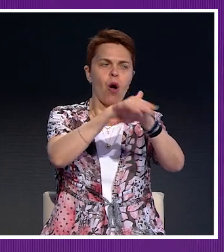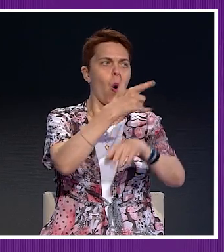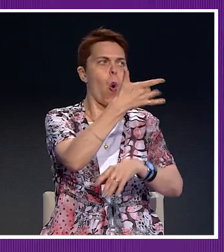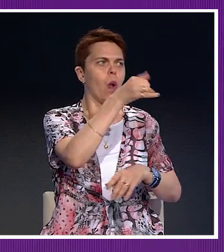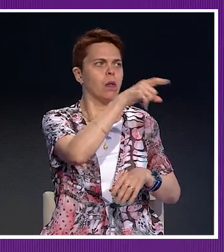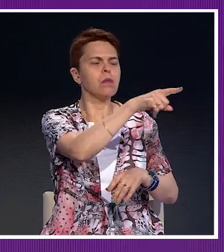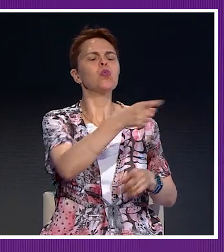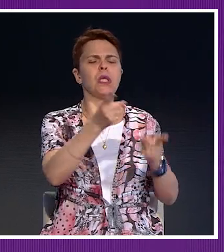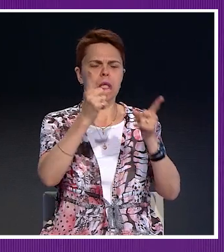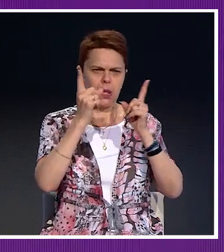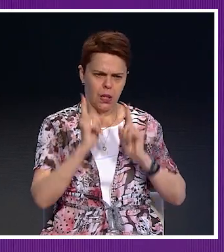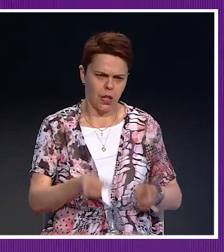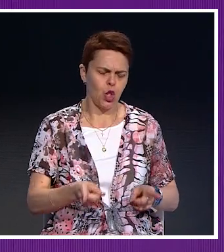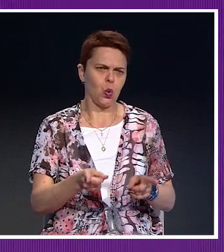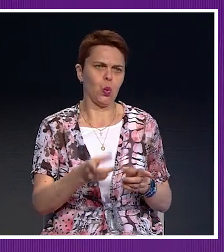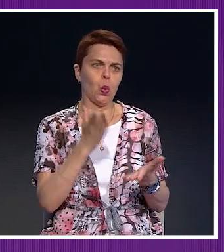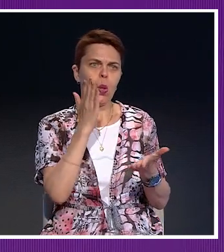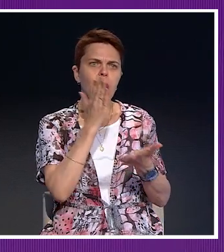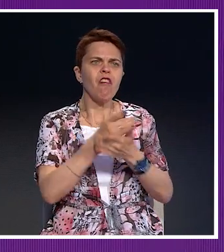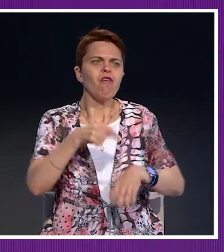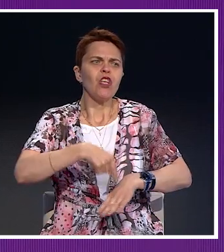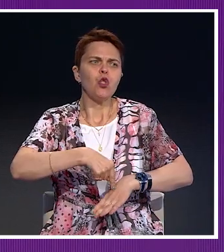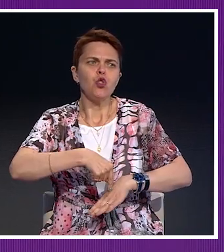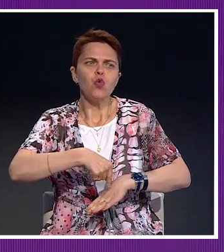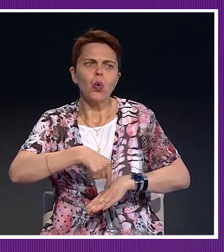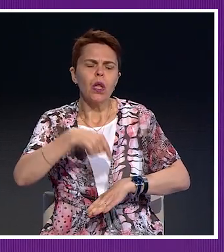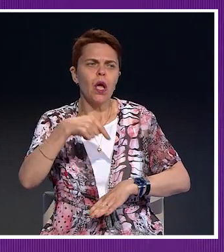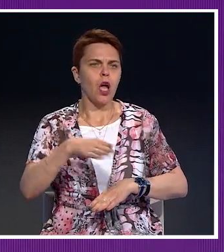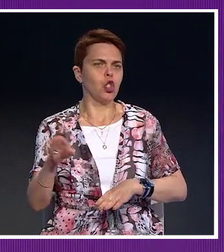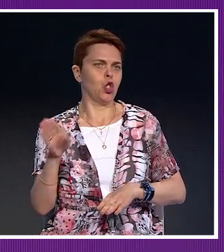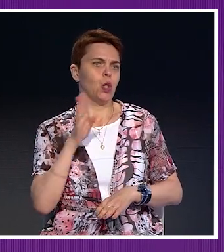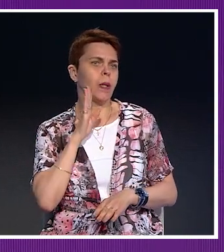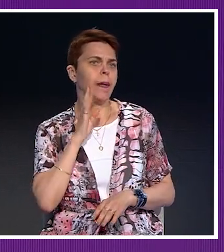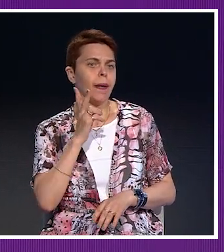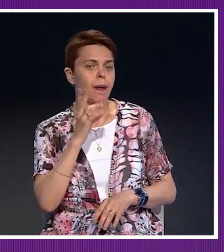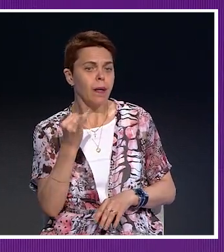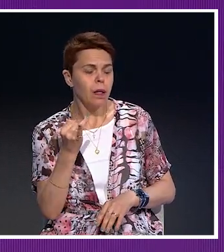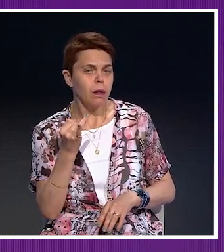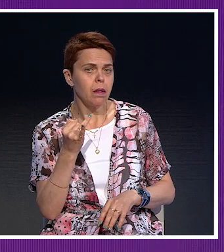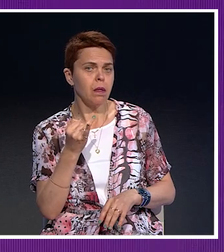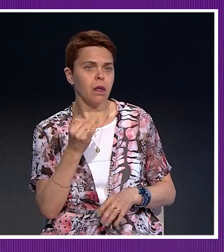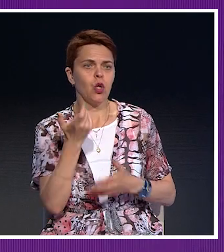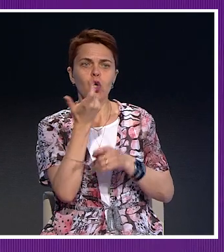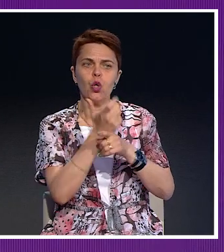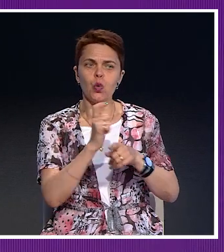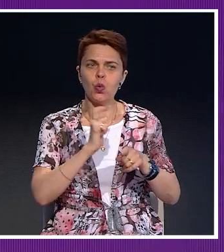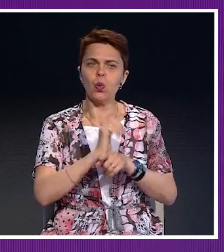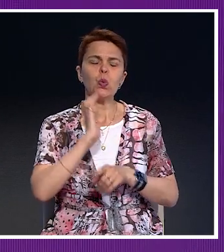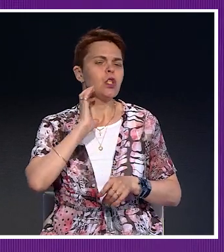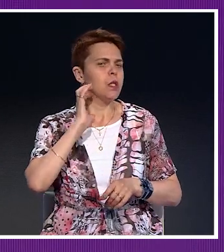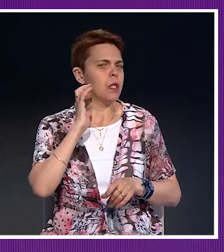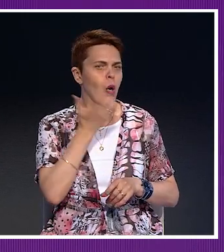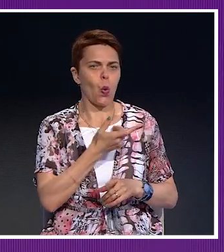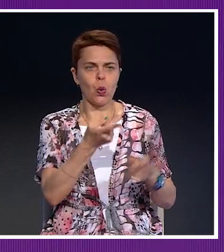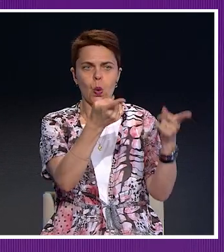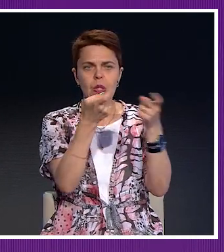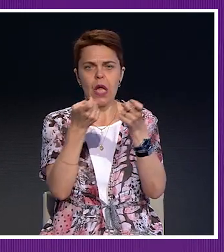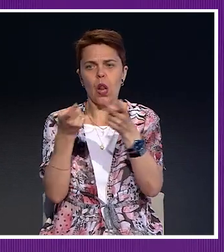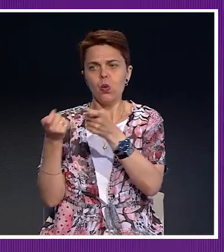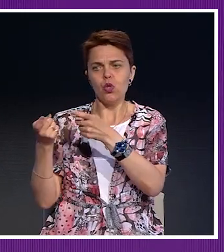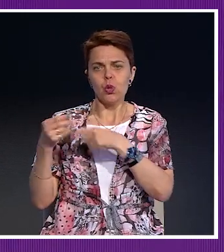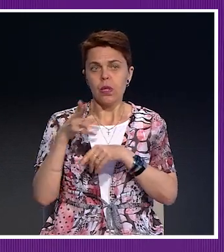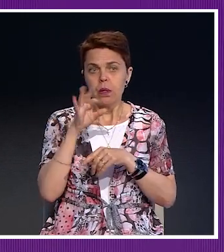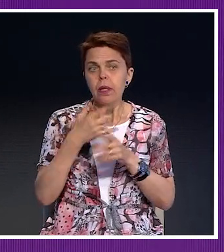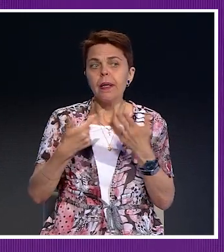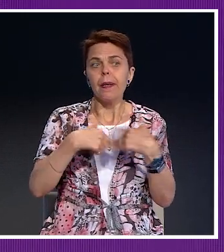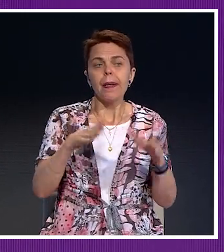фракцію «Голос», у них дійсно от є відчуття, що жінки ну, дуже серйозно залучені до процесу прийняття рішень, напевно,